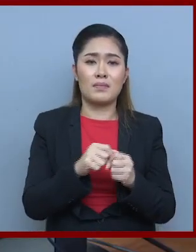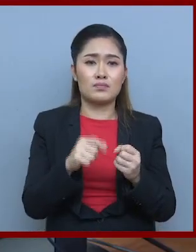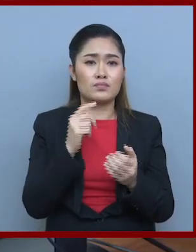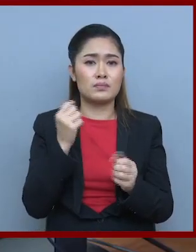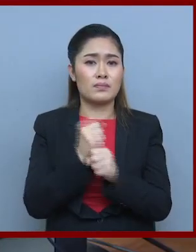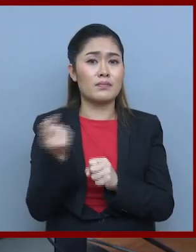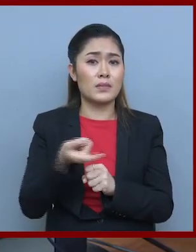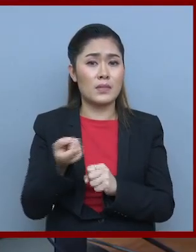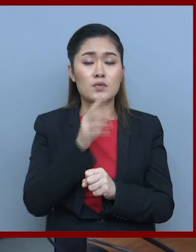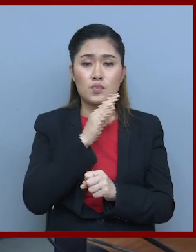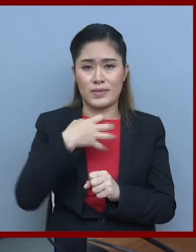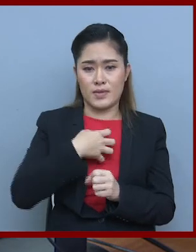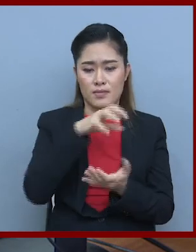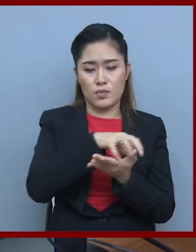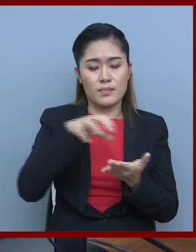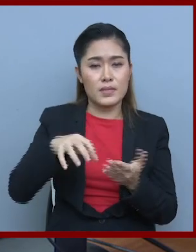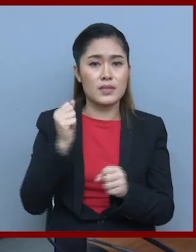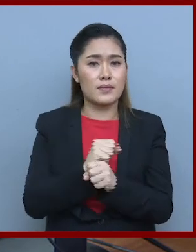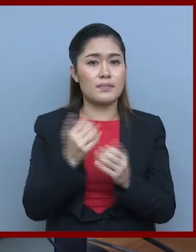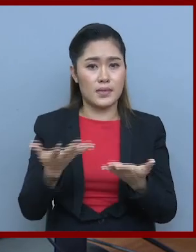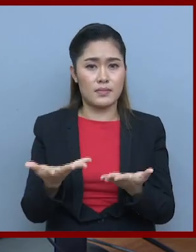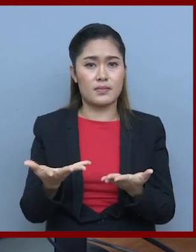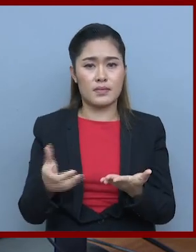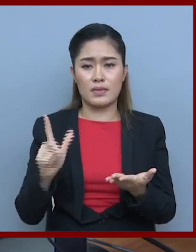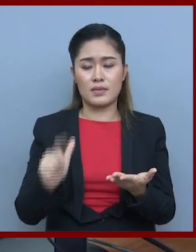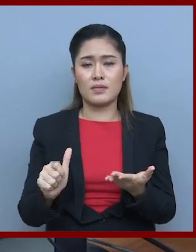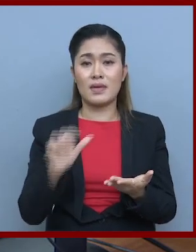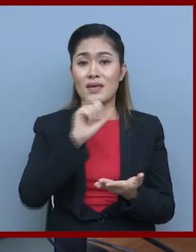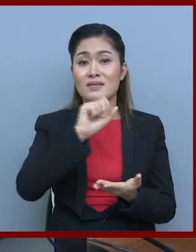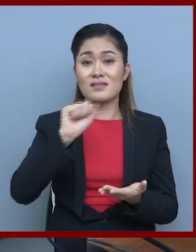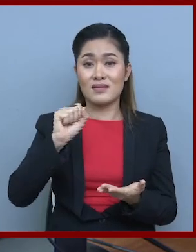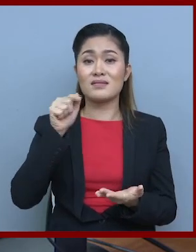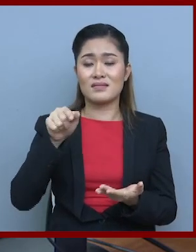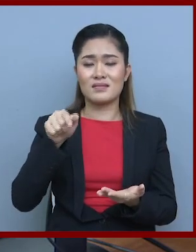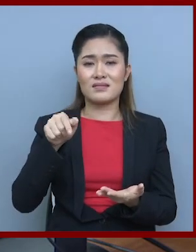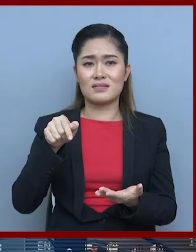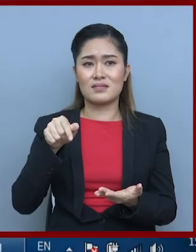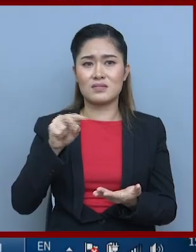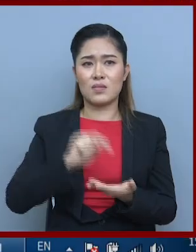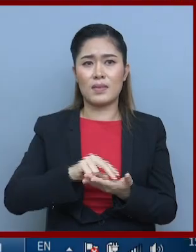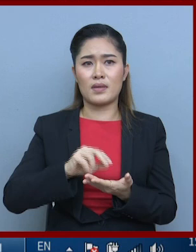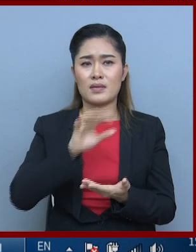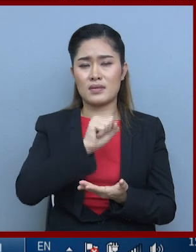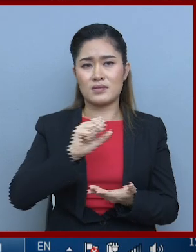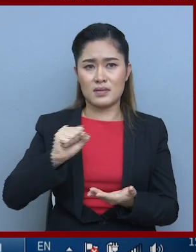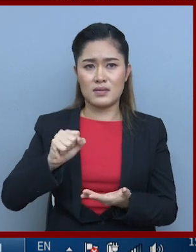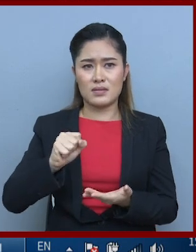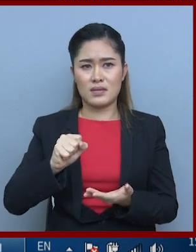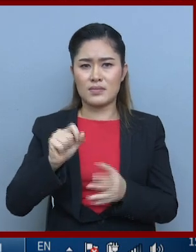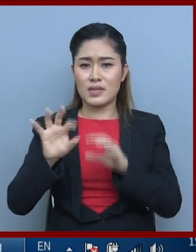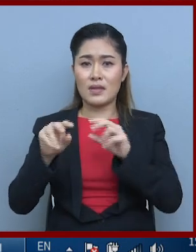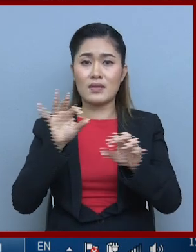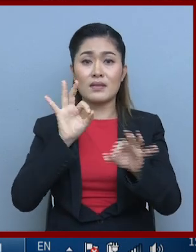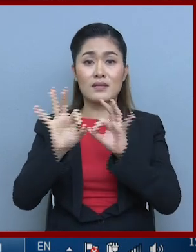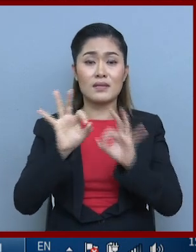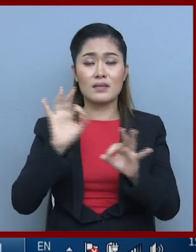เนลก็คือเวลาเราจะก๊อปหรือจะวางให้เราคลิกเจ้า SS Panel 2เนี่ยให้มันแอคทีฟซะก่อนแล้วเราค่อยเลือกอะ